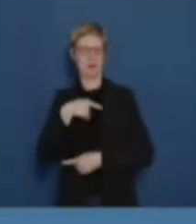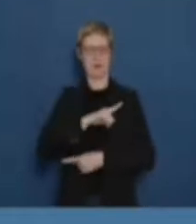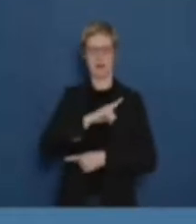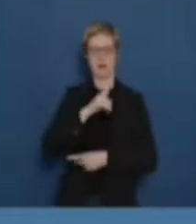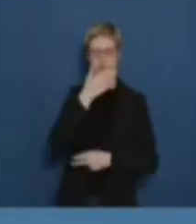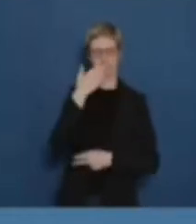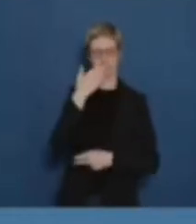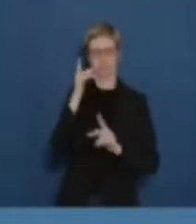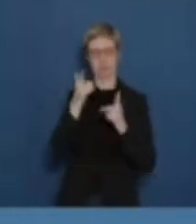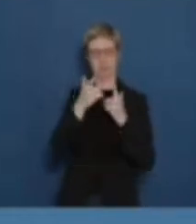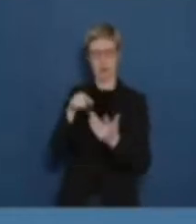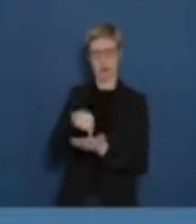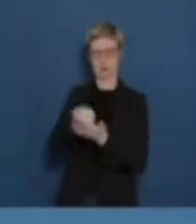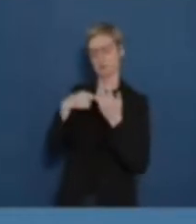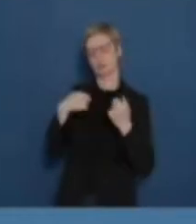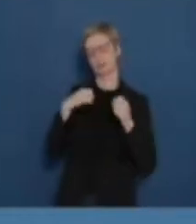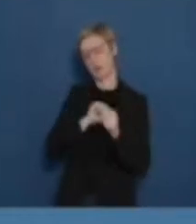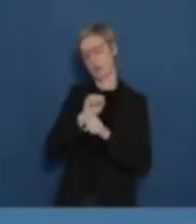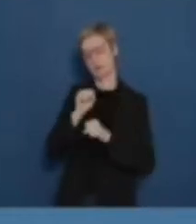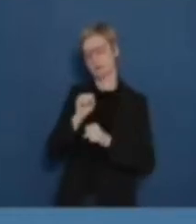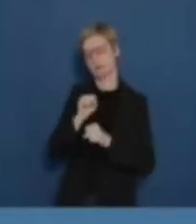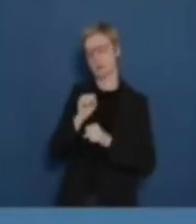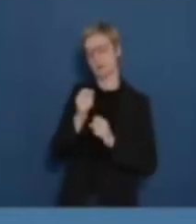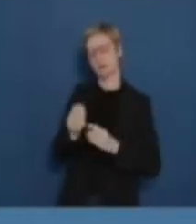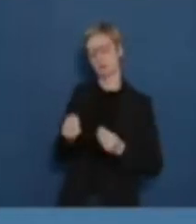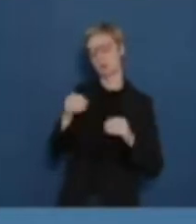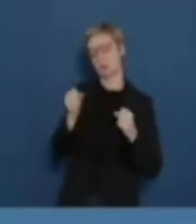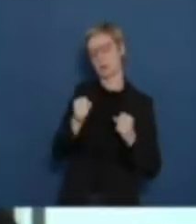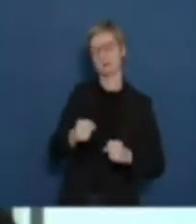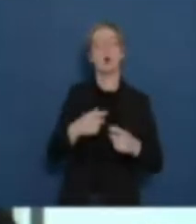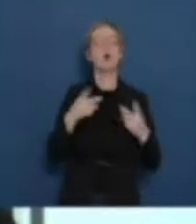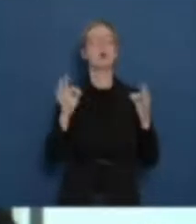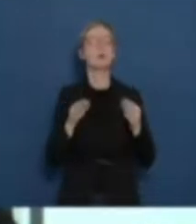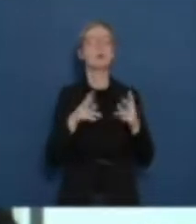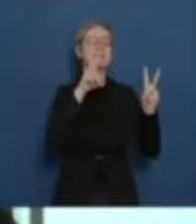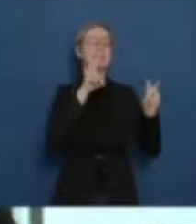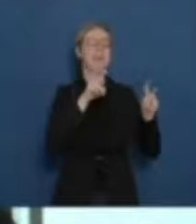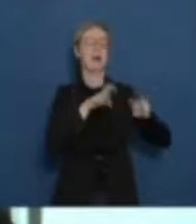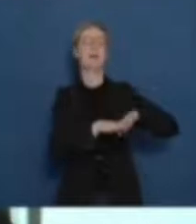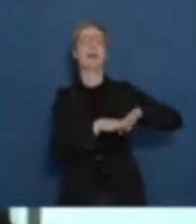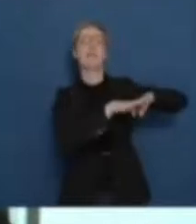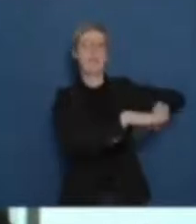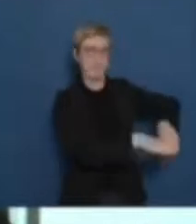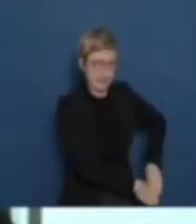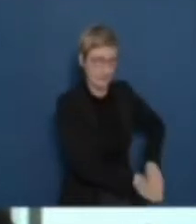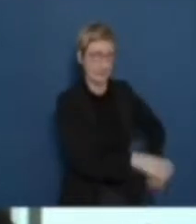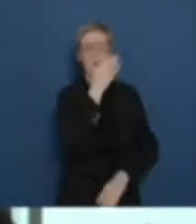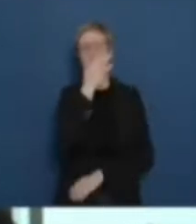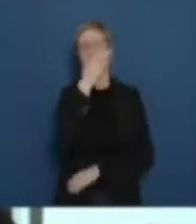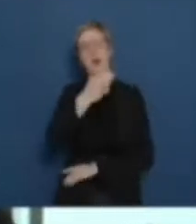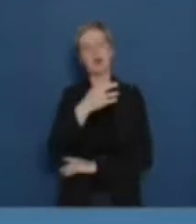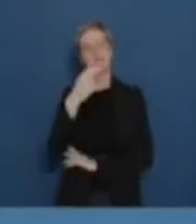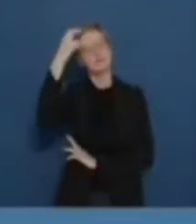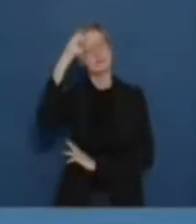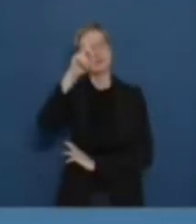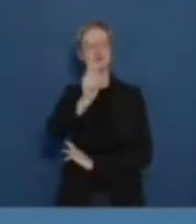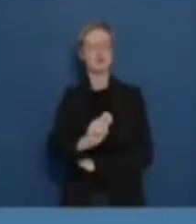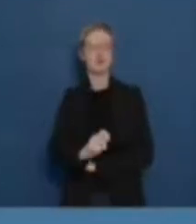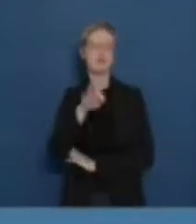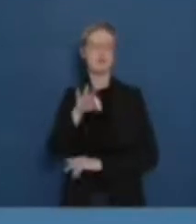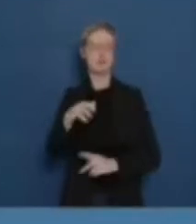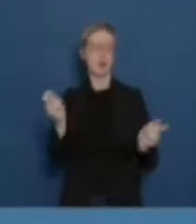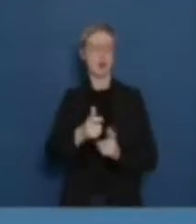hier darzustellen, dann kann ich dazu nichts sagen. Dann ganz ohne den Satz die Frage zum dritten Mal, welche wissenschaftlichen Studien hat die Bundesregierung? Danke.